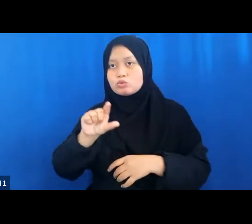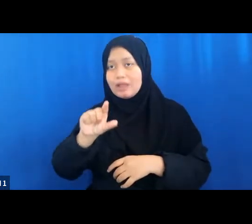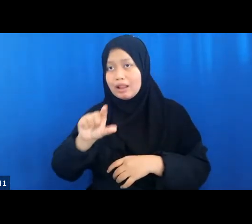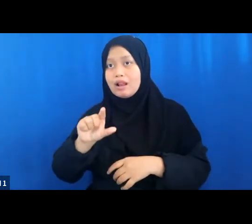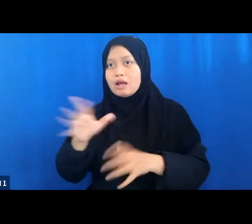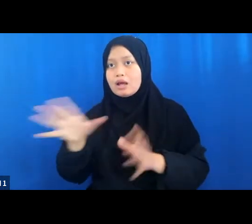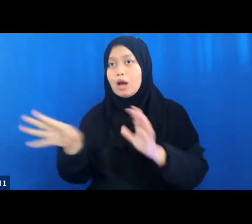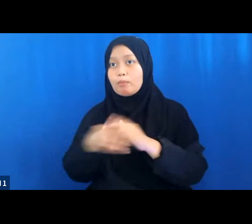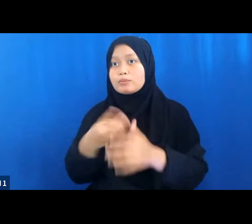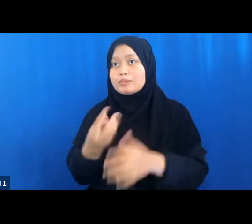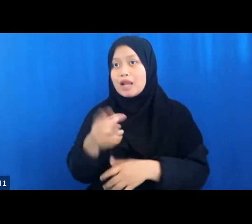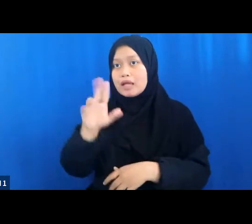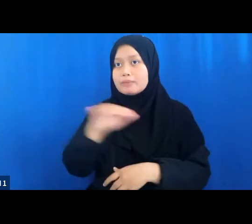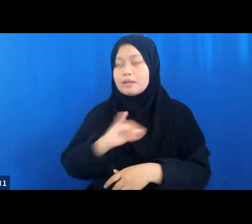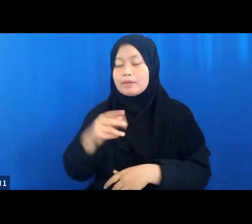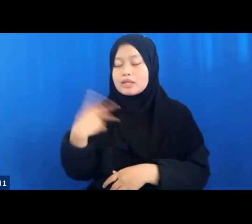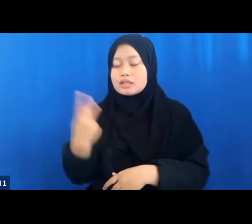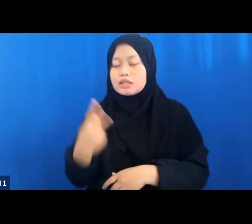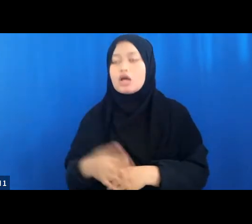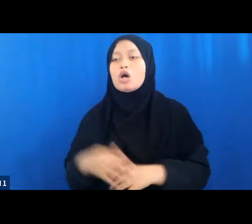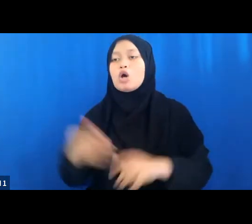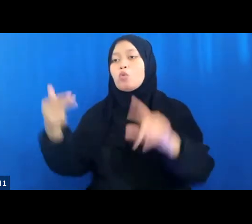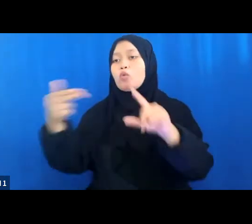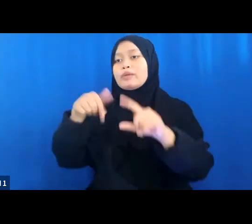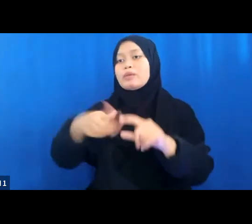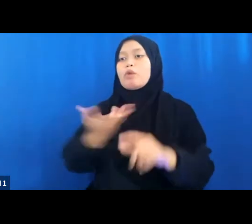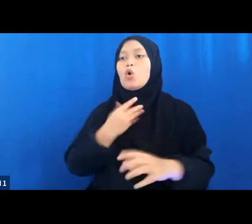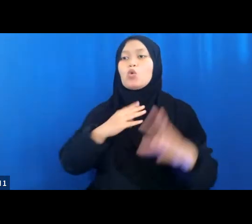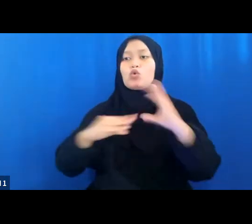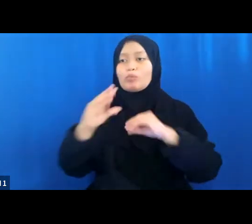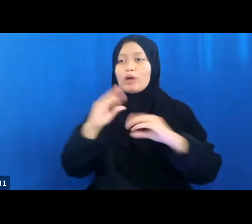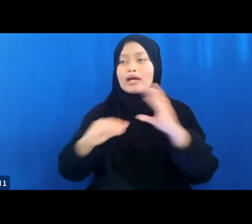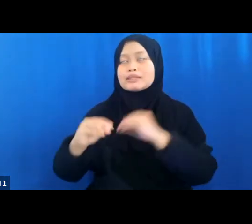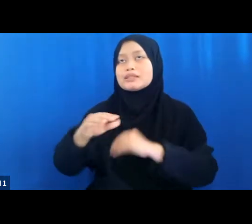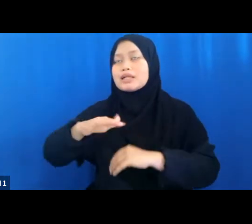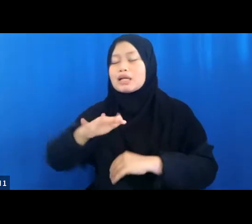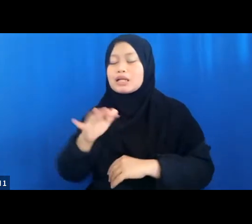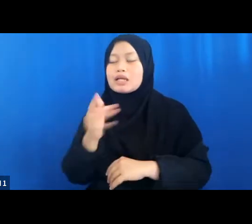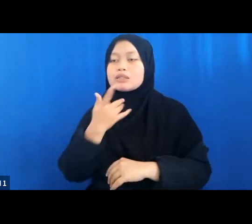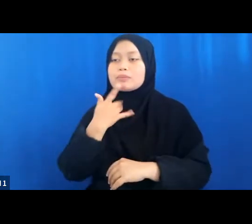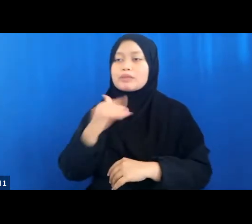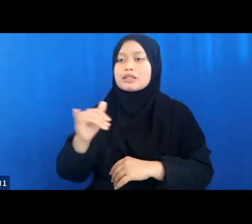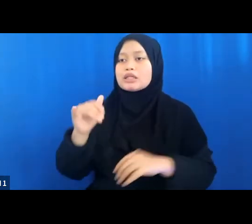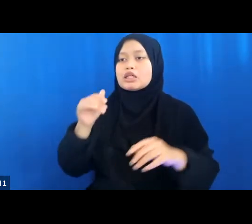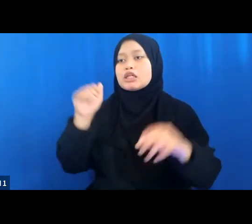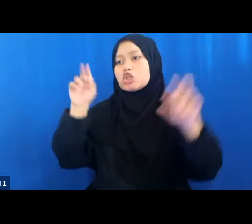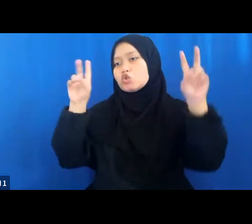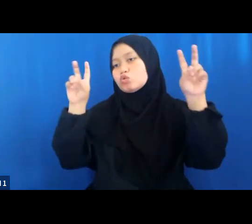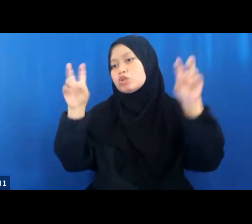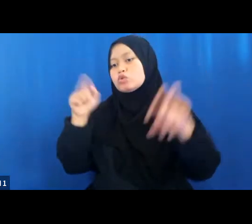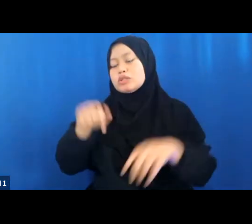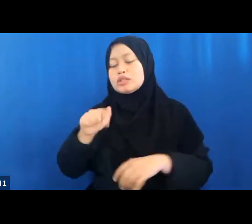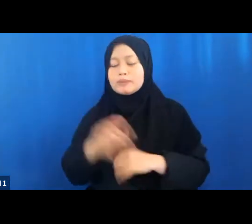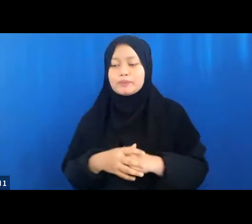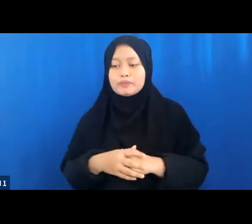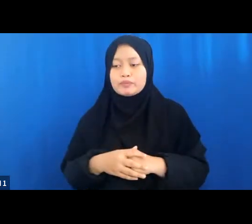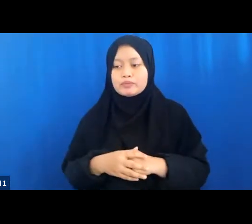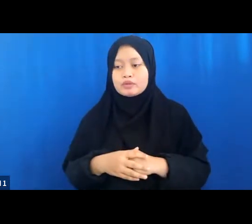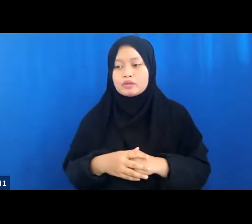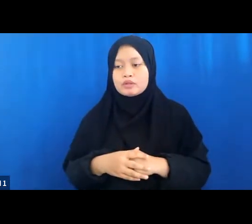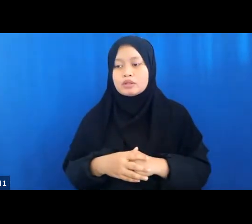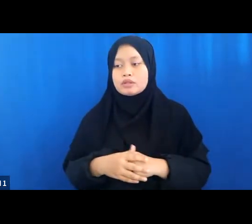nah jadi webinar ini akan membahas kurang lebih isu-isu ini ya dan kemudian